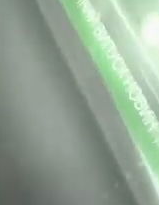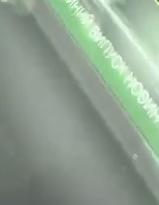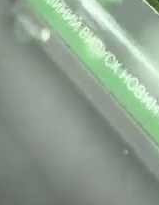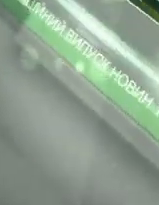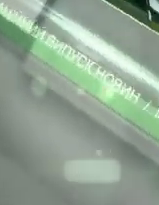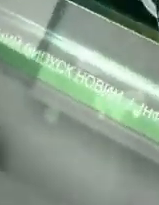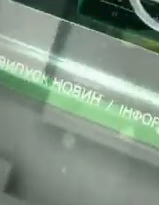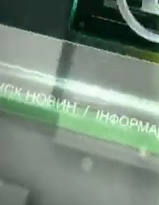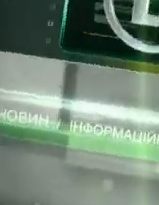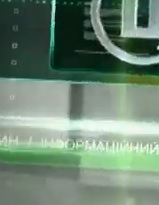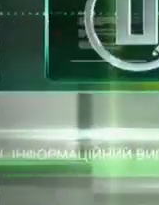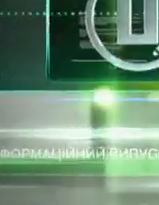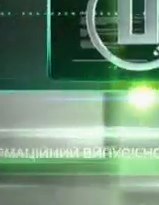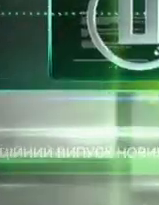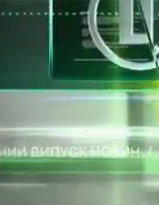Музика